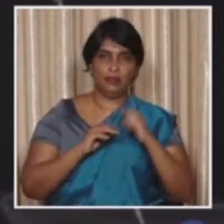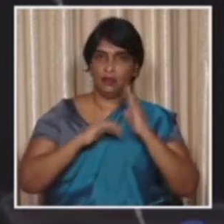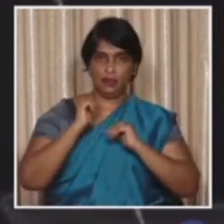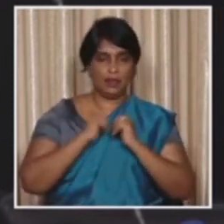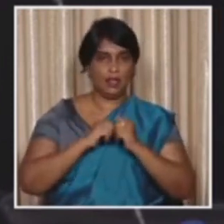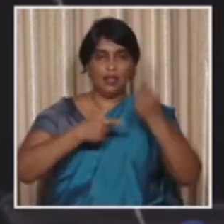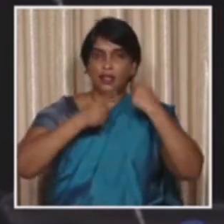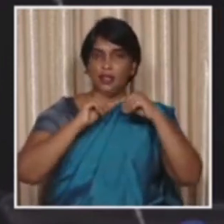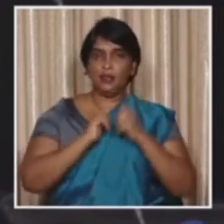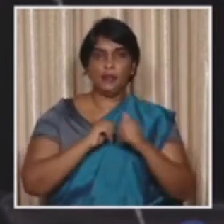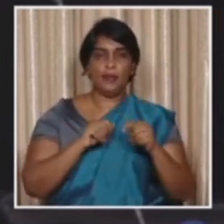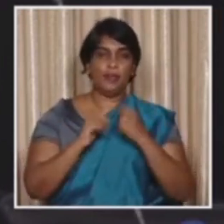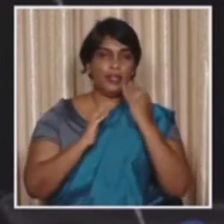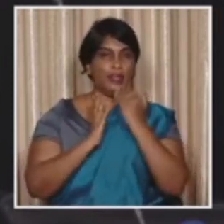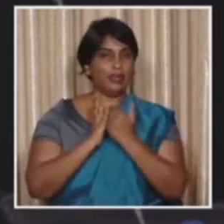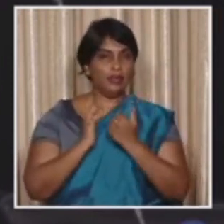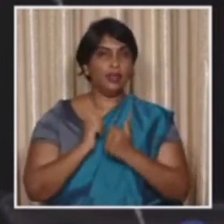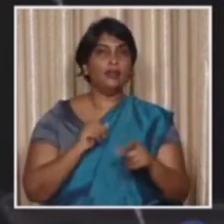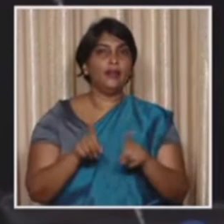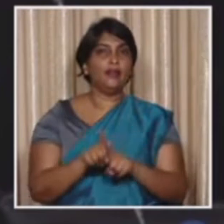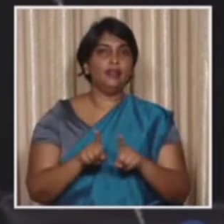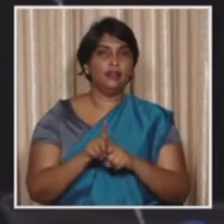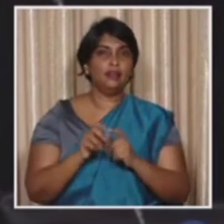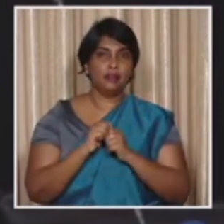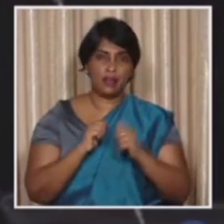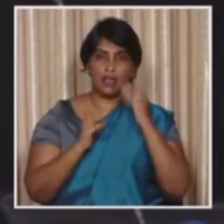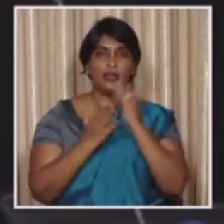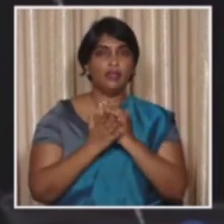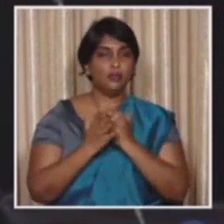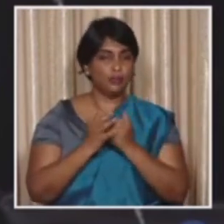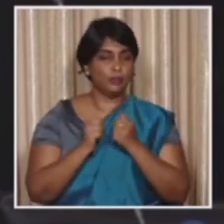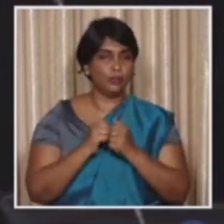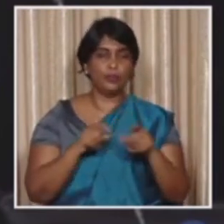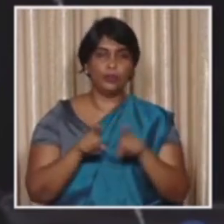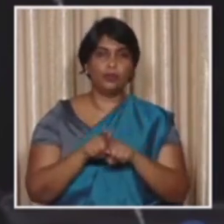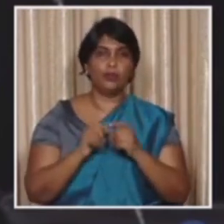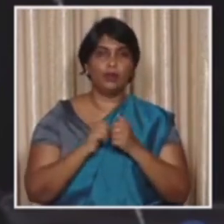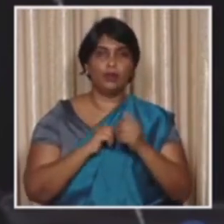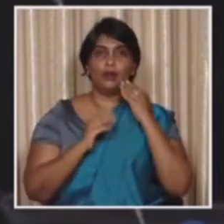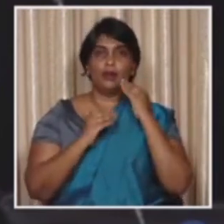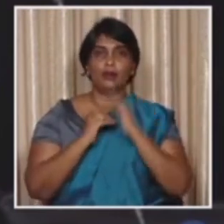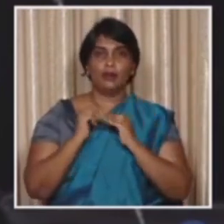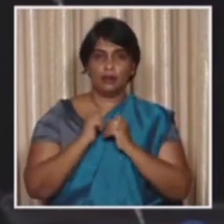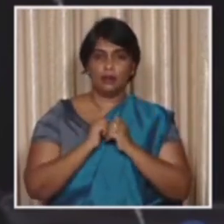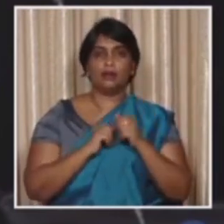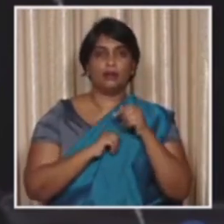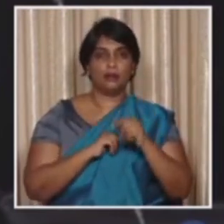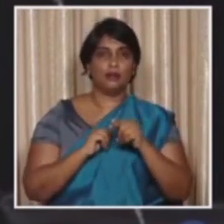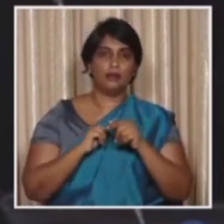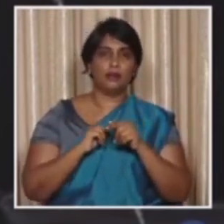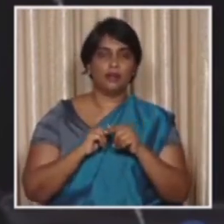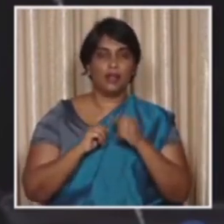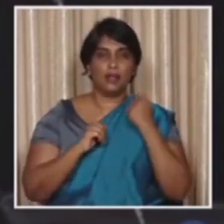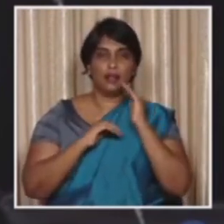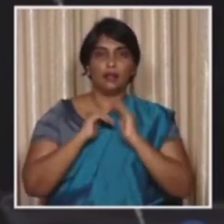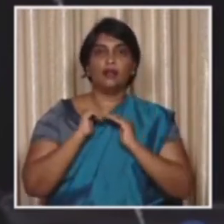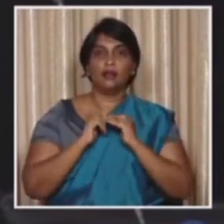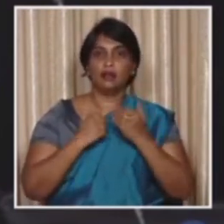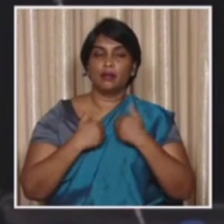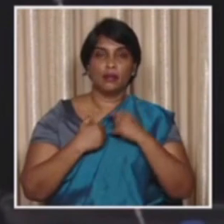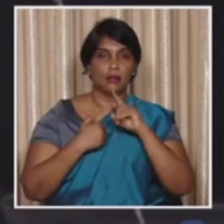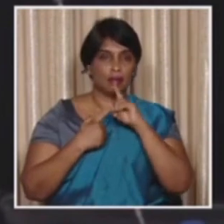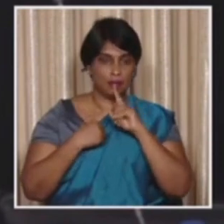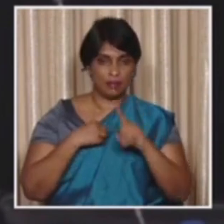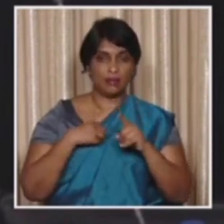muna naming hitiya tanti mata ini nama tiya nama adya karu aga udik lah, agen apa ma mama sama ini dilipat keran deh, dan mama kian nih kayak dan